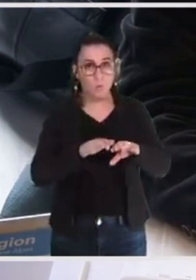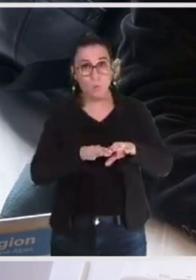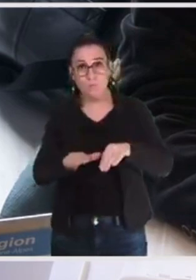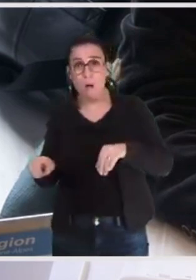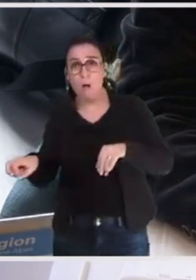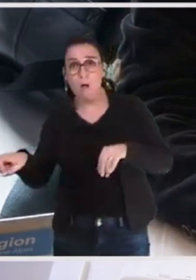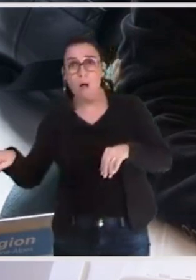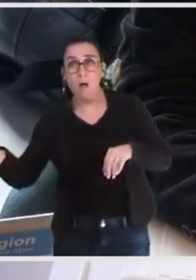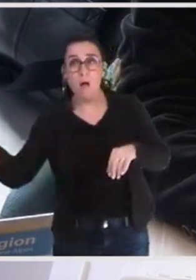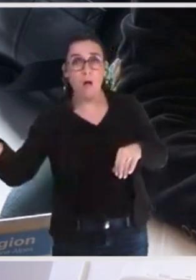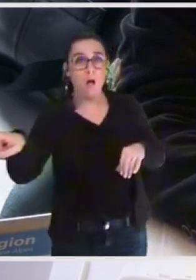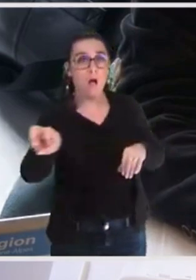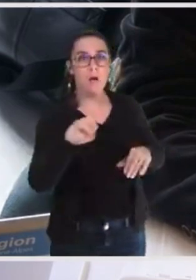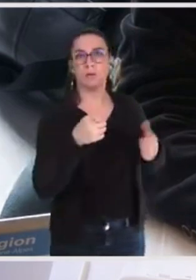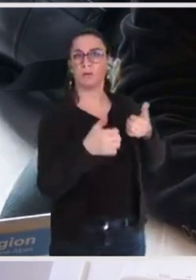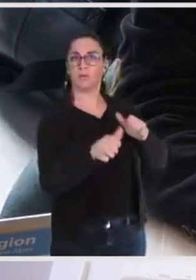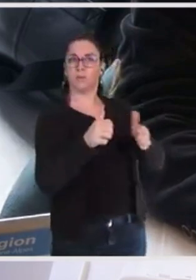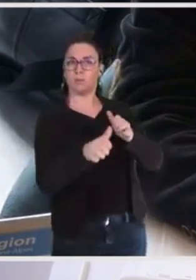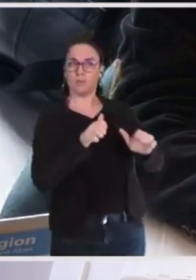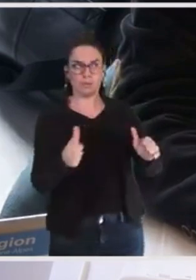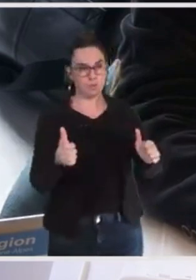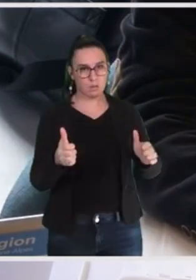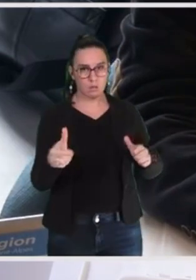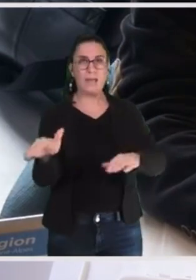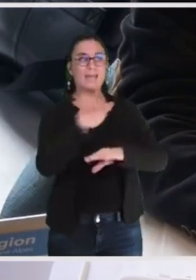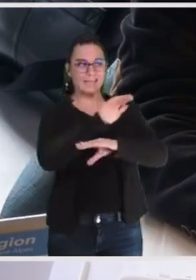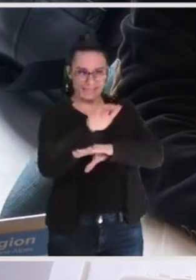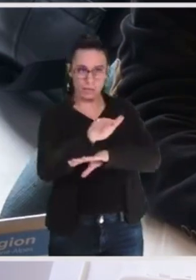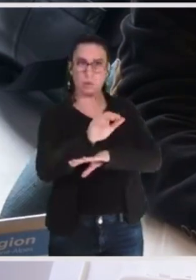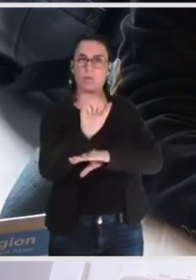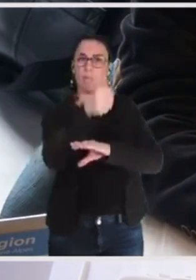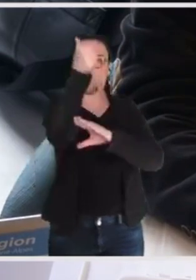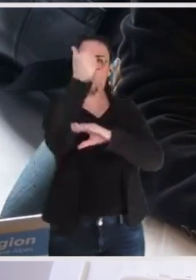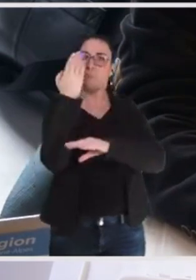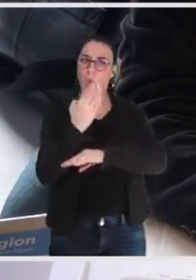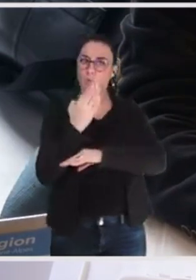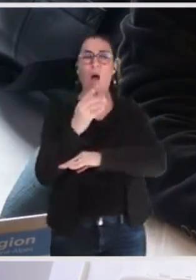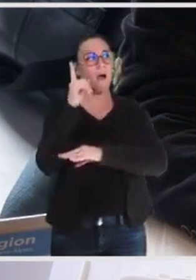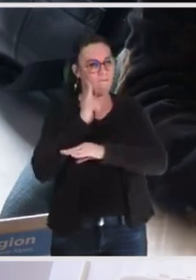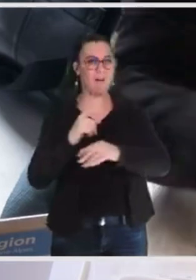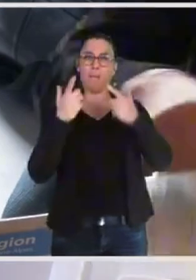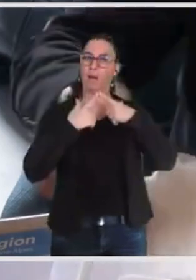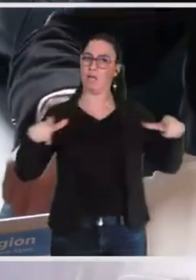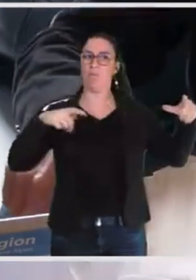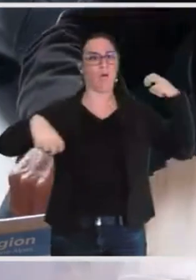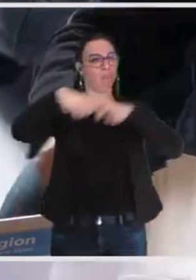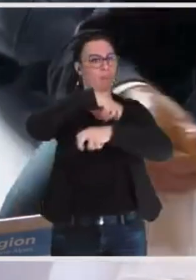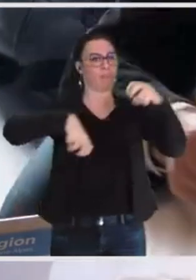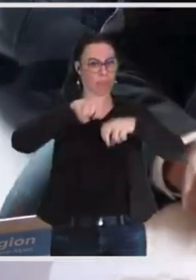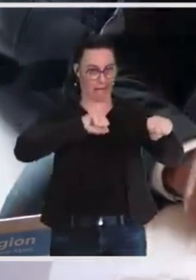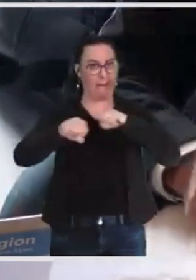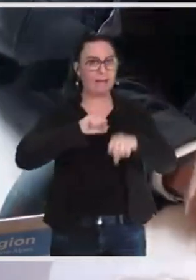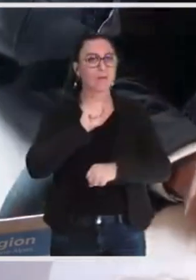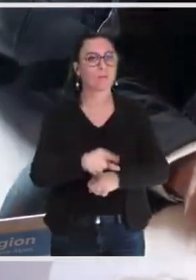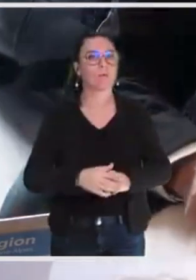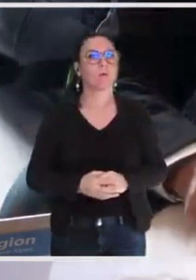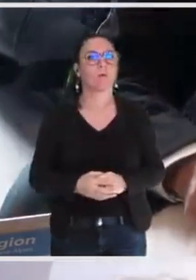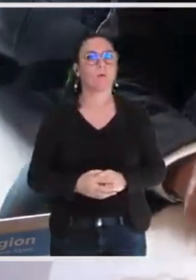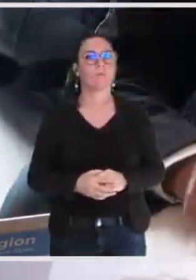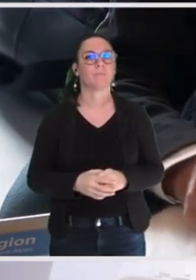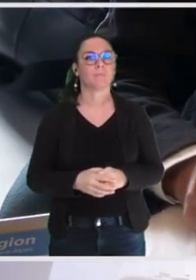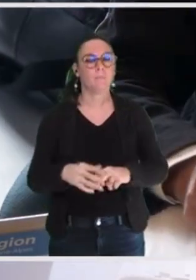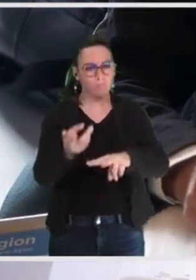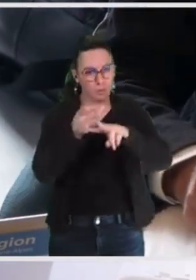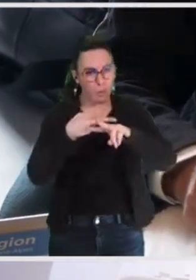contournent. Donc, sécuriser l'espace public, par exemple, ça serait une action. Il y a plein d'outils aussi à